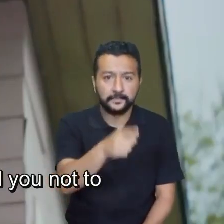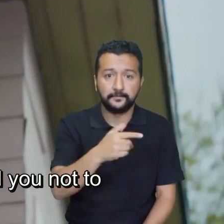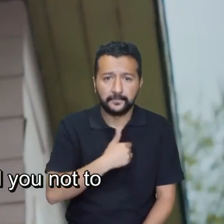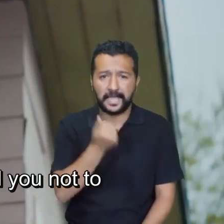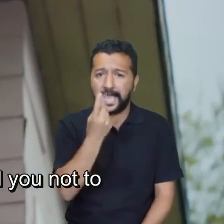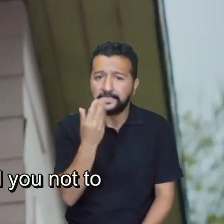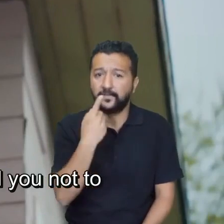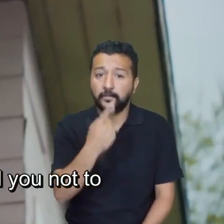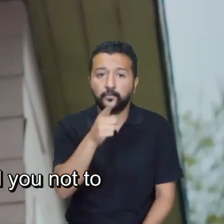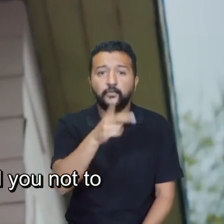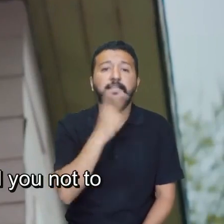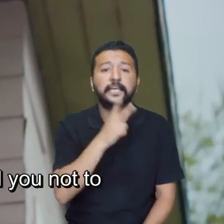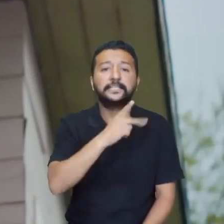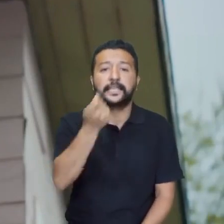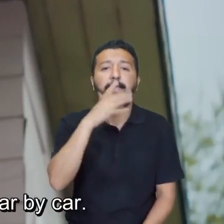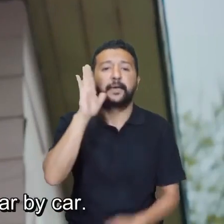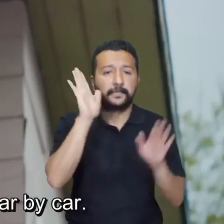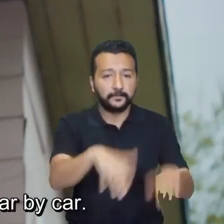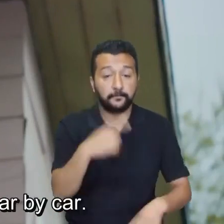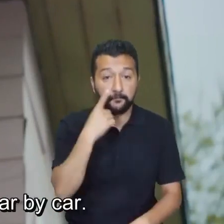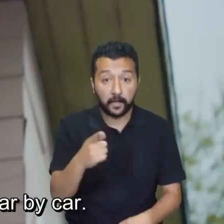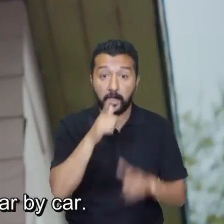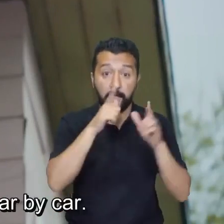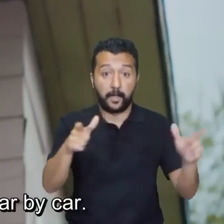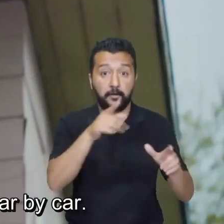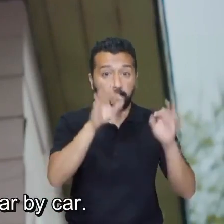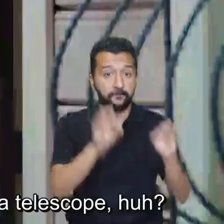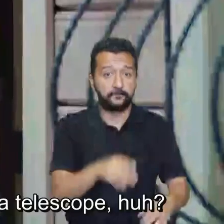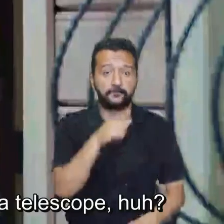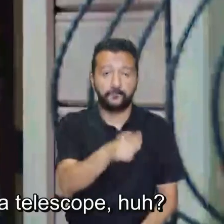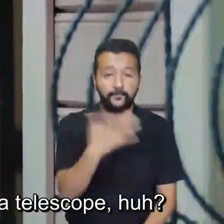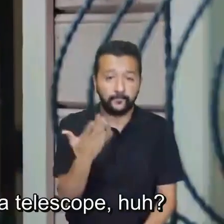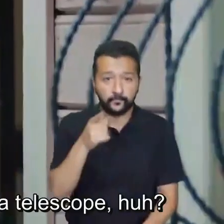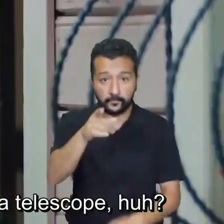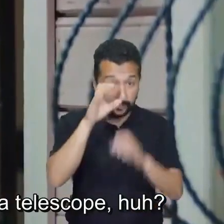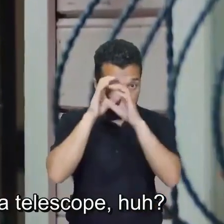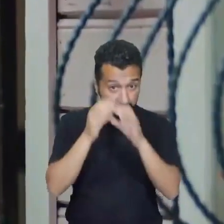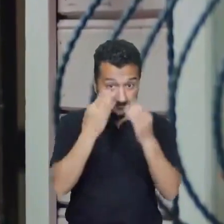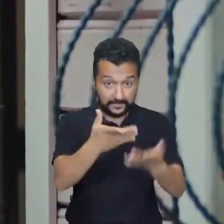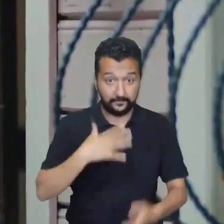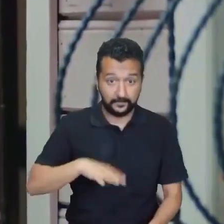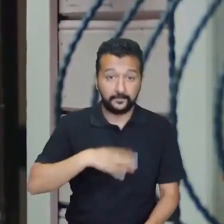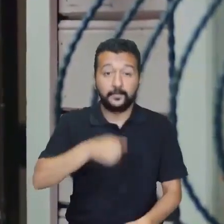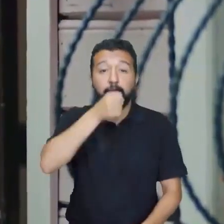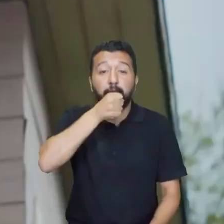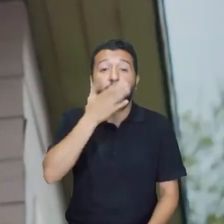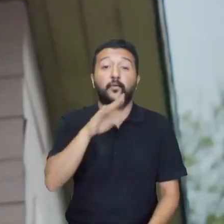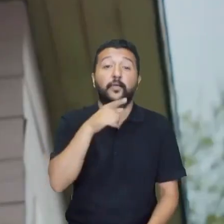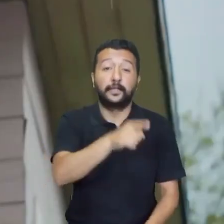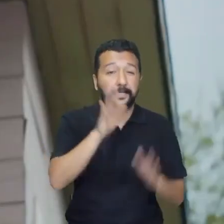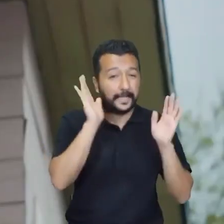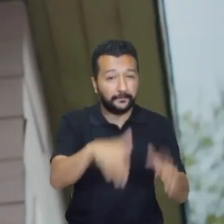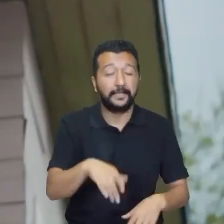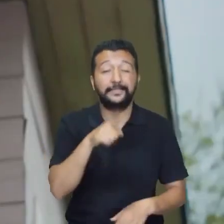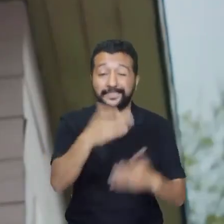Ben sana kaç kere dedim bana teyze deme diye. Bak bir de bağırıyor öyle car car. Teleskop vereyim istersen ha. Megafon olmasın.